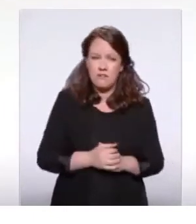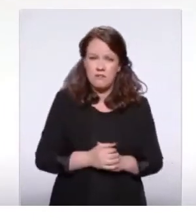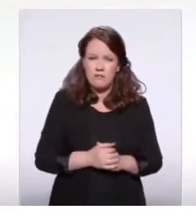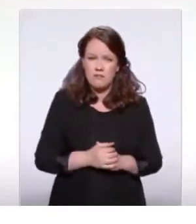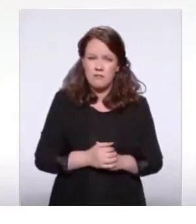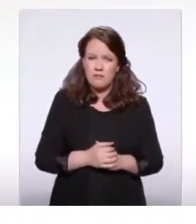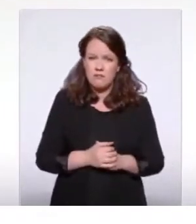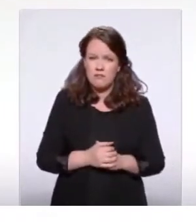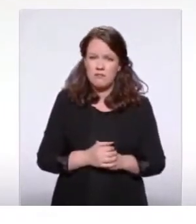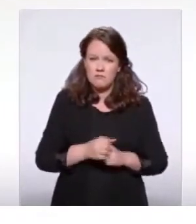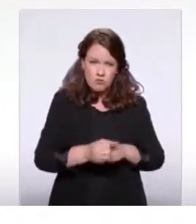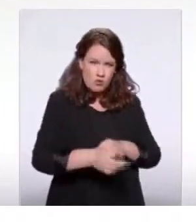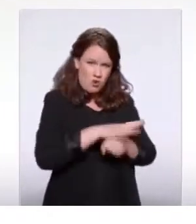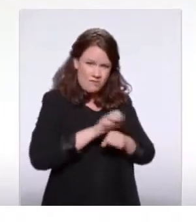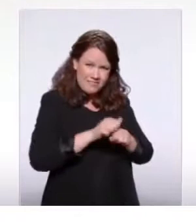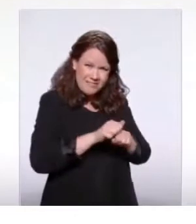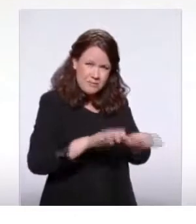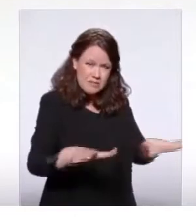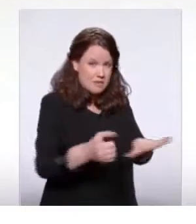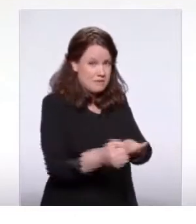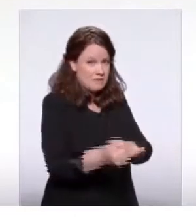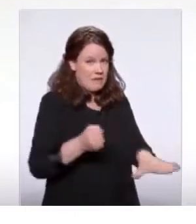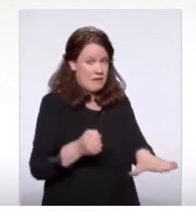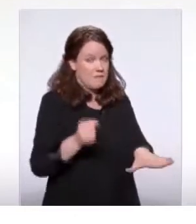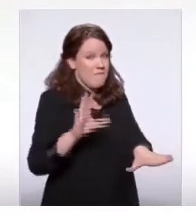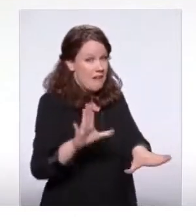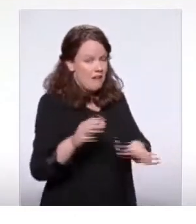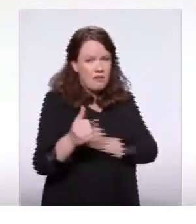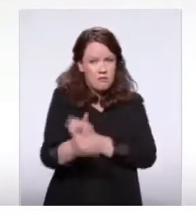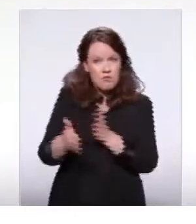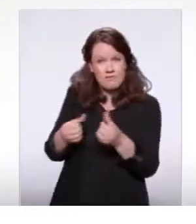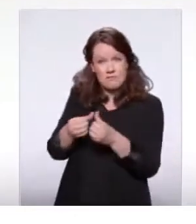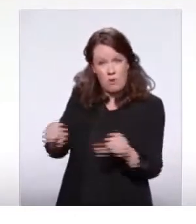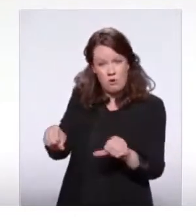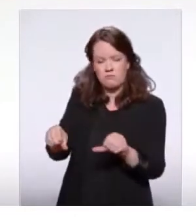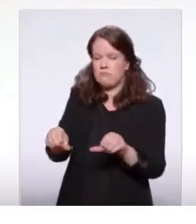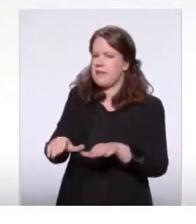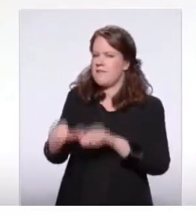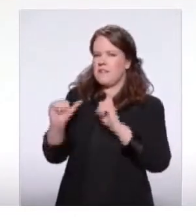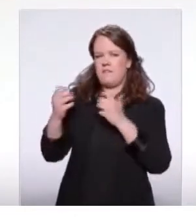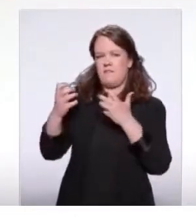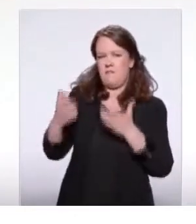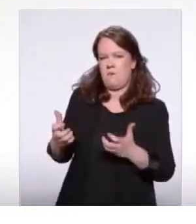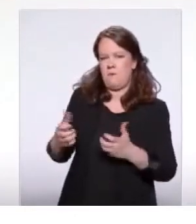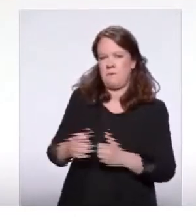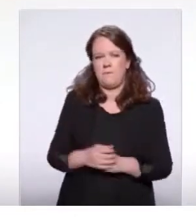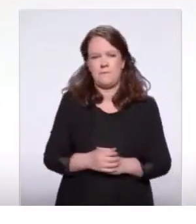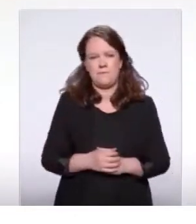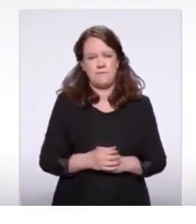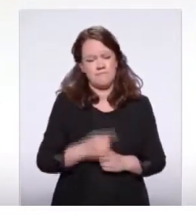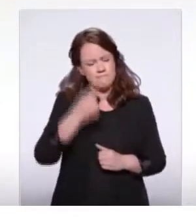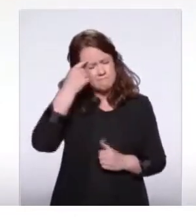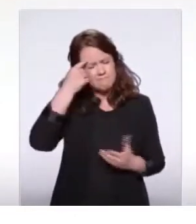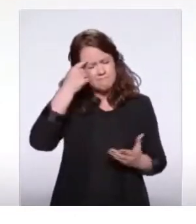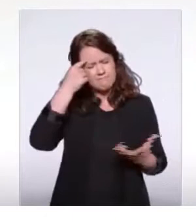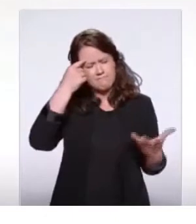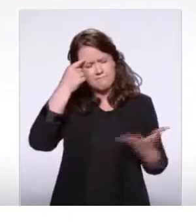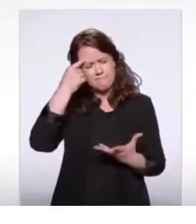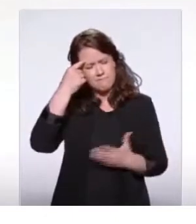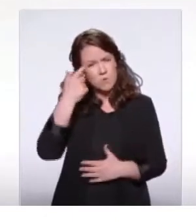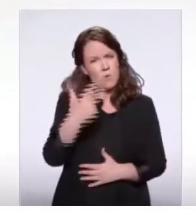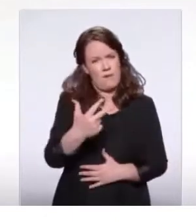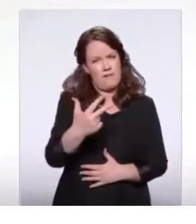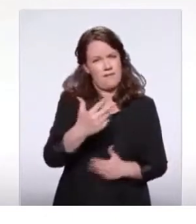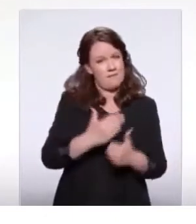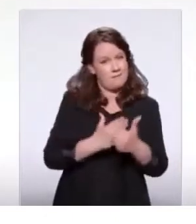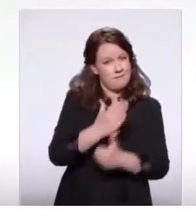visait à freiner l'épidémie sans nous confiner. Trois principes n'ont cessé de nous guider.